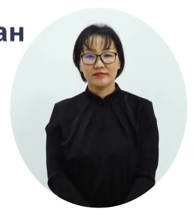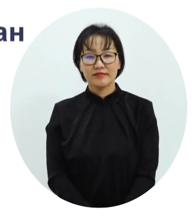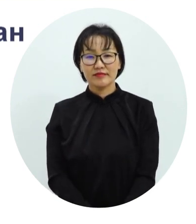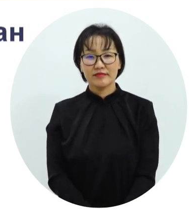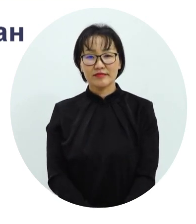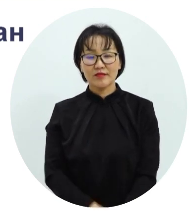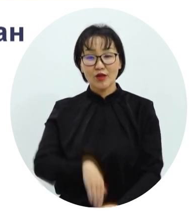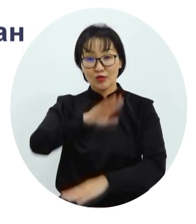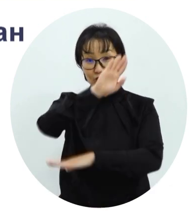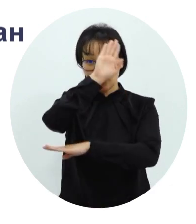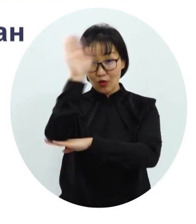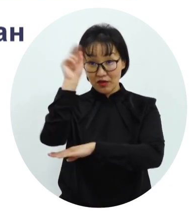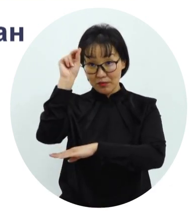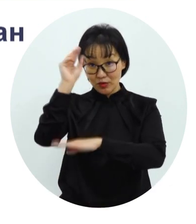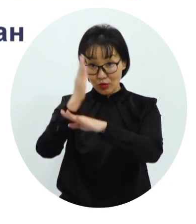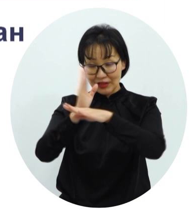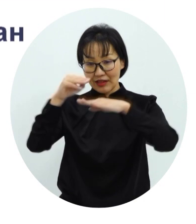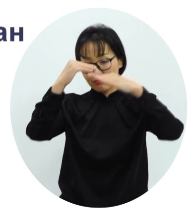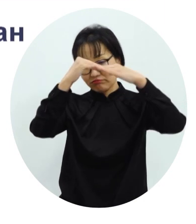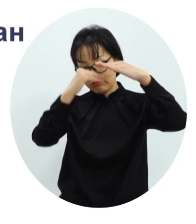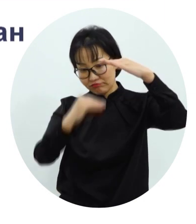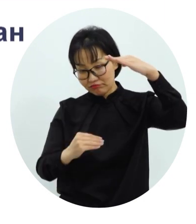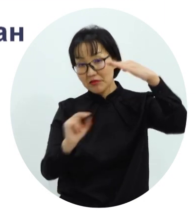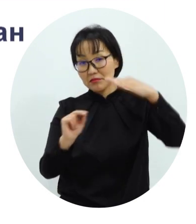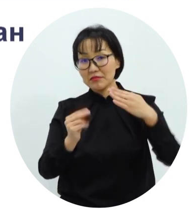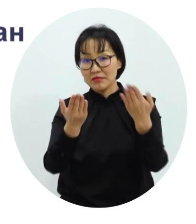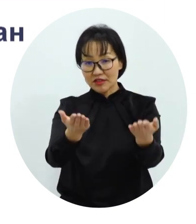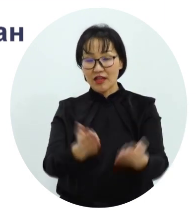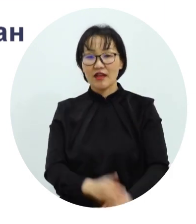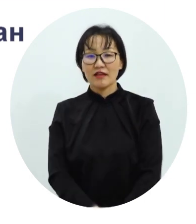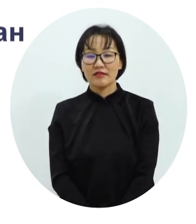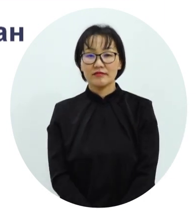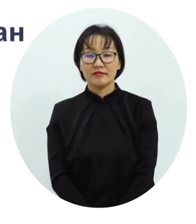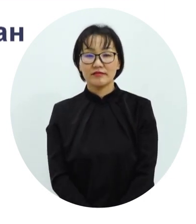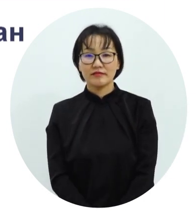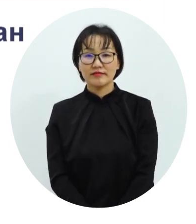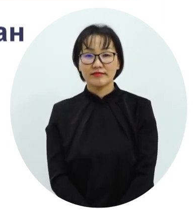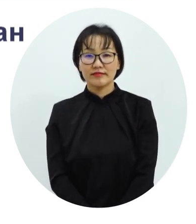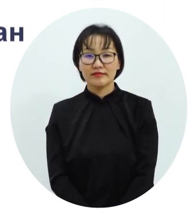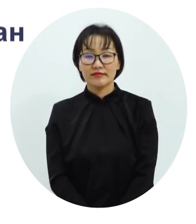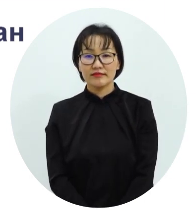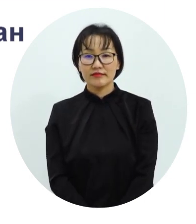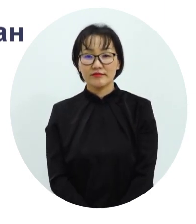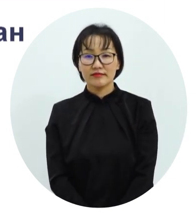Зун гэж бичиж байгаа доошоогоо цуулаа бичээрэй. Өвөлшгүй.